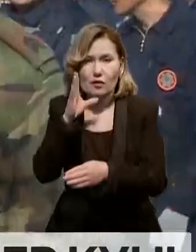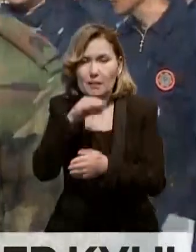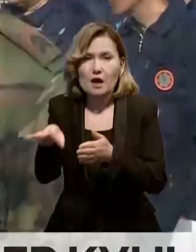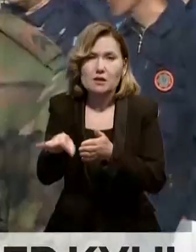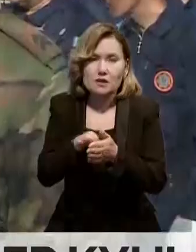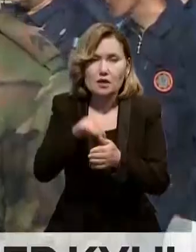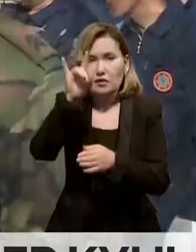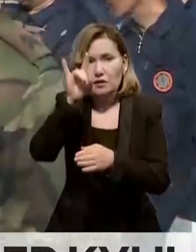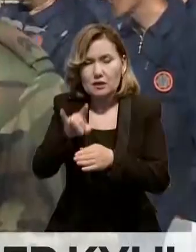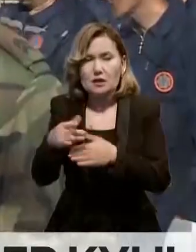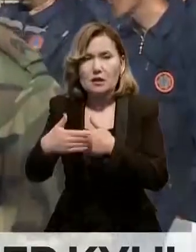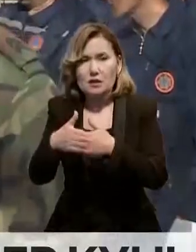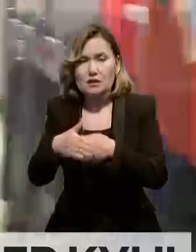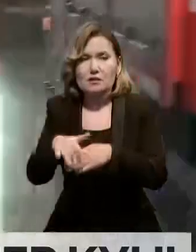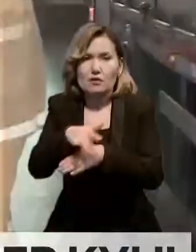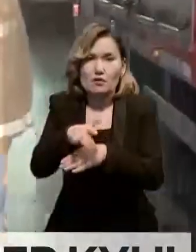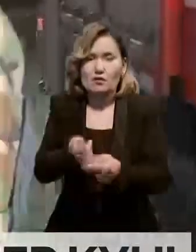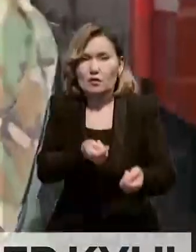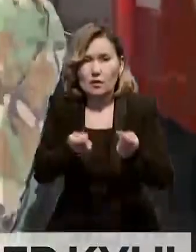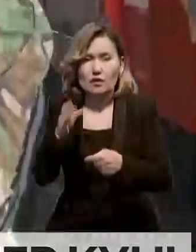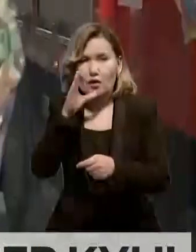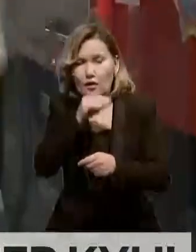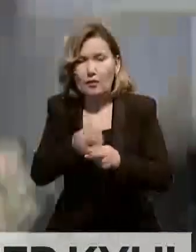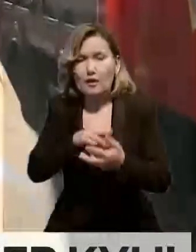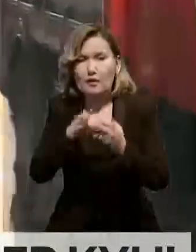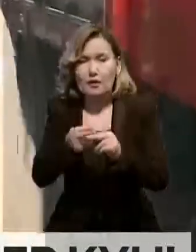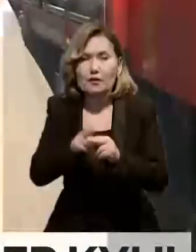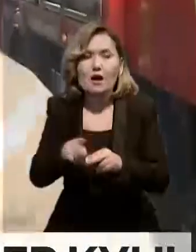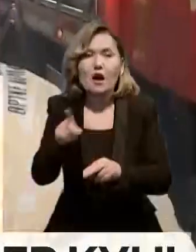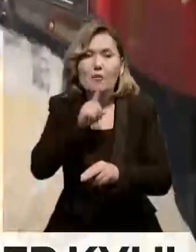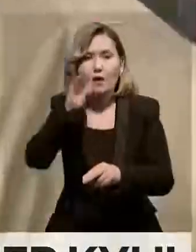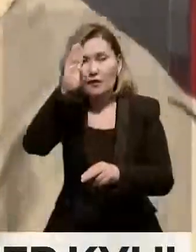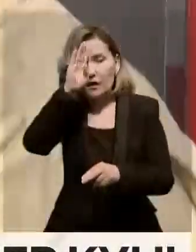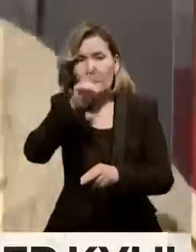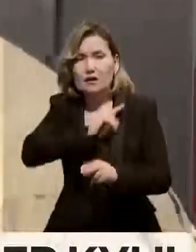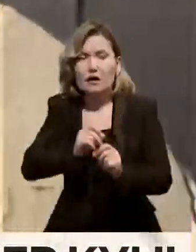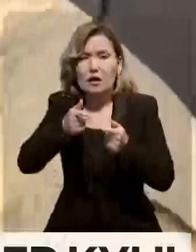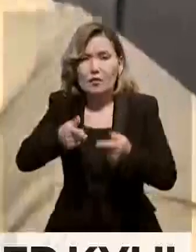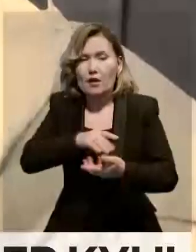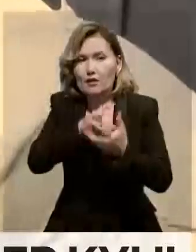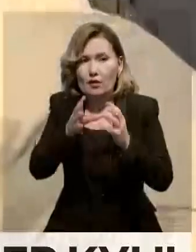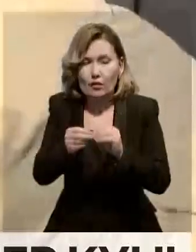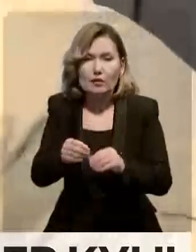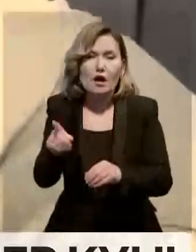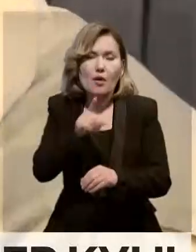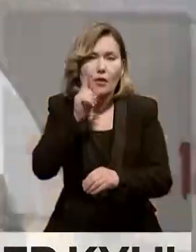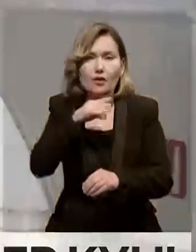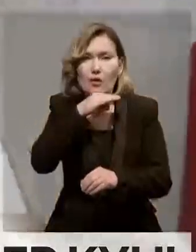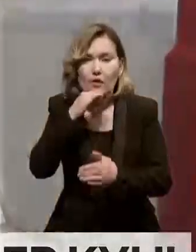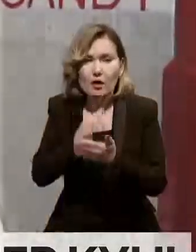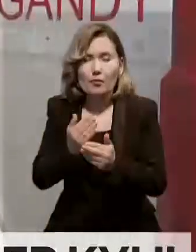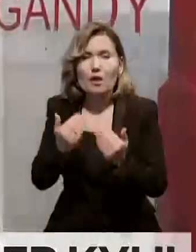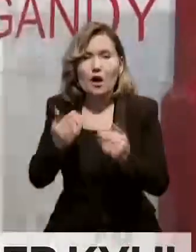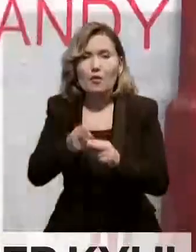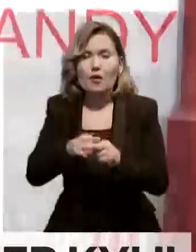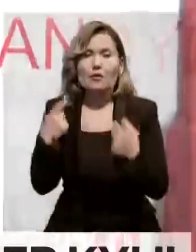терезеден және де есіктен паузымен шығардық. Айбатыр сынды салаға алғаш келіп, алайда бүгін тіс қаққан мамаңғай айналғандар да жеткілікті. Олардың бір сыпырасының бүгін